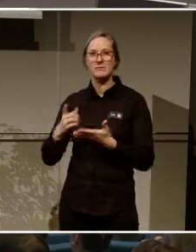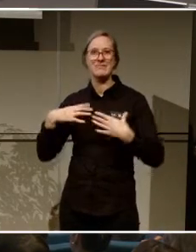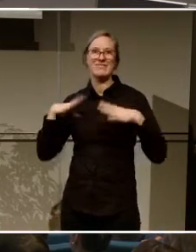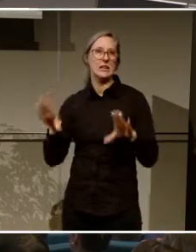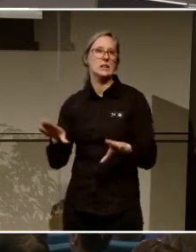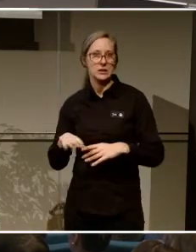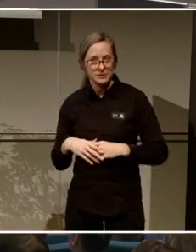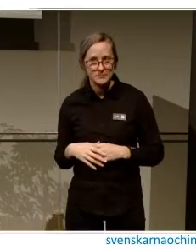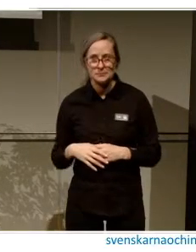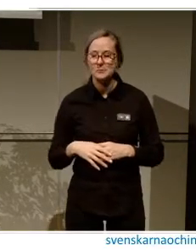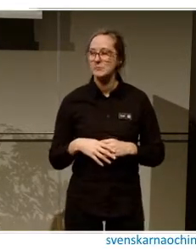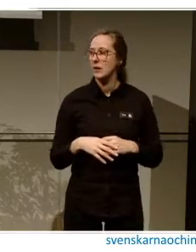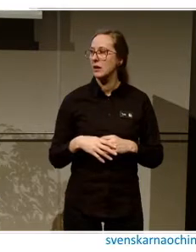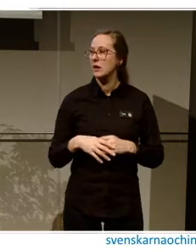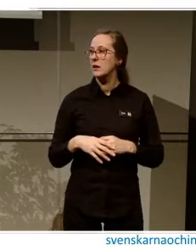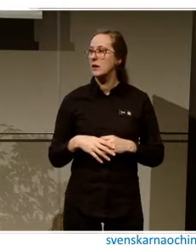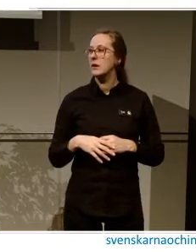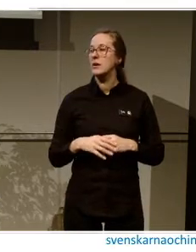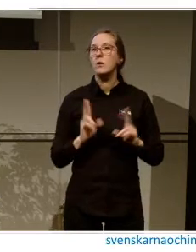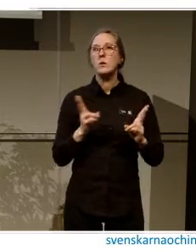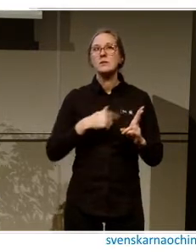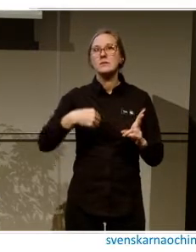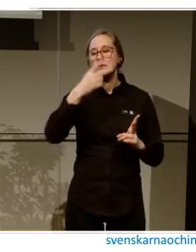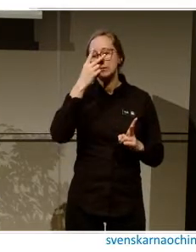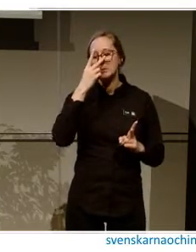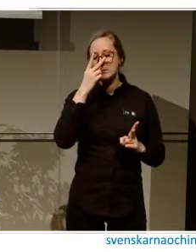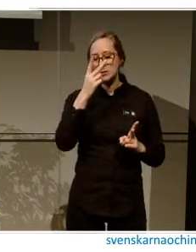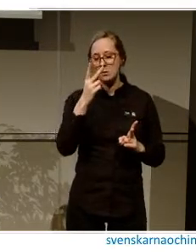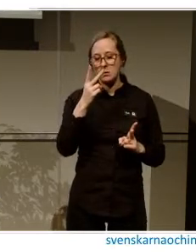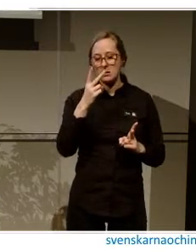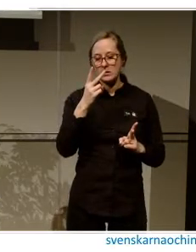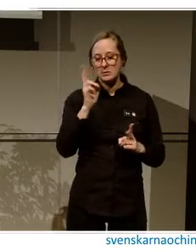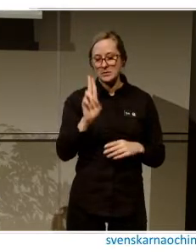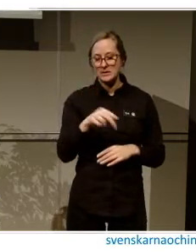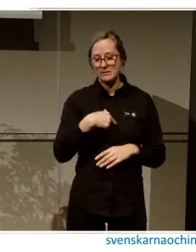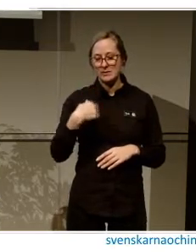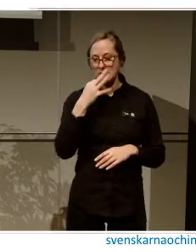Ja, denna. Det vi har sett, vi frågar ju